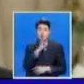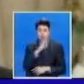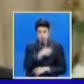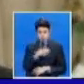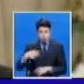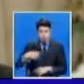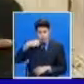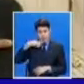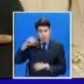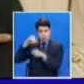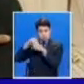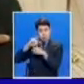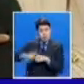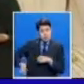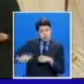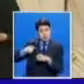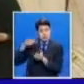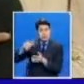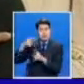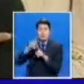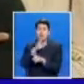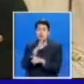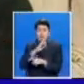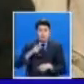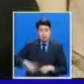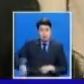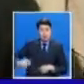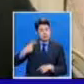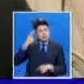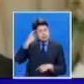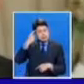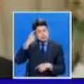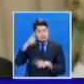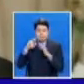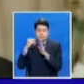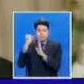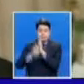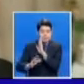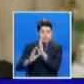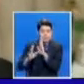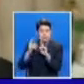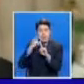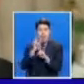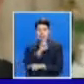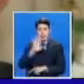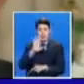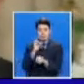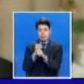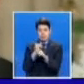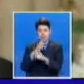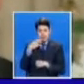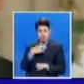พนมเปญไหมครับ ถ้าทางกัมพูชาไม่ละเมิดระบบศาลของ